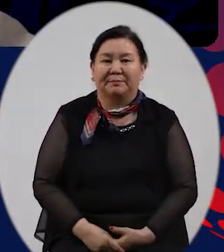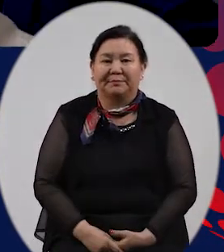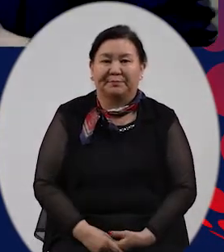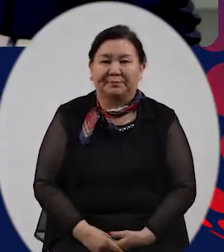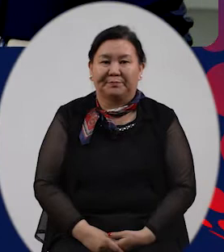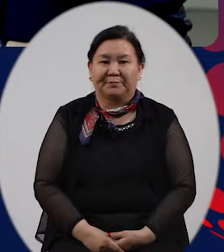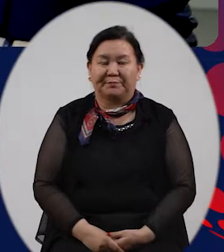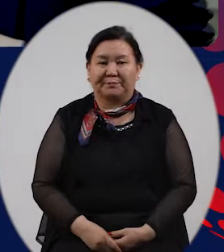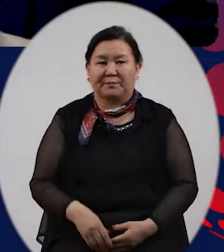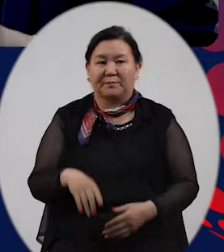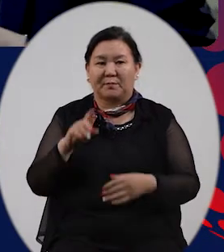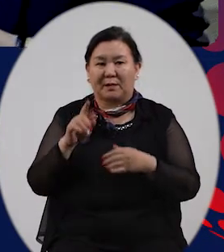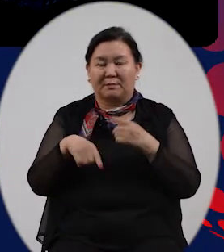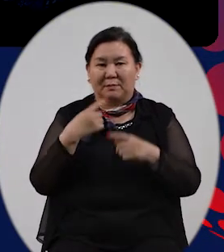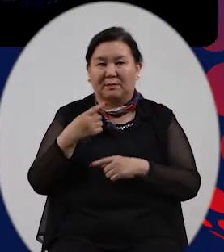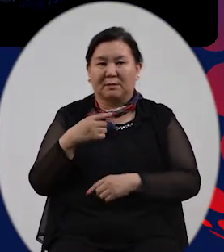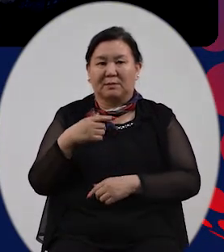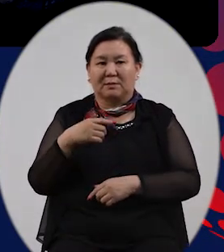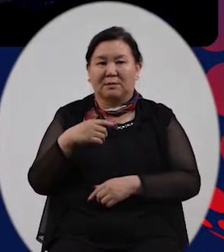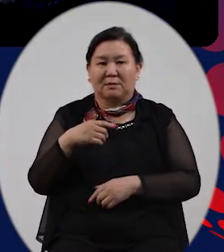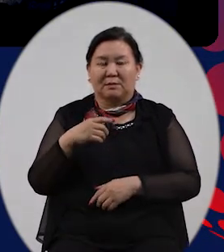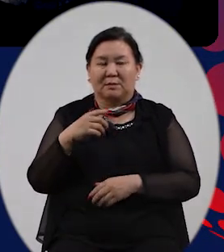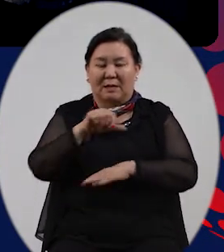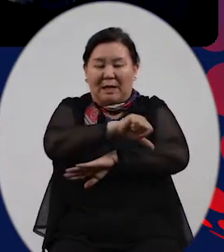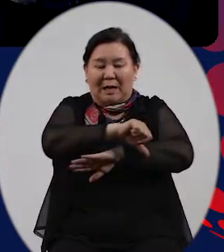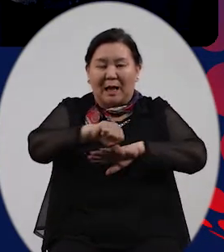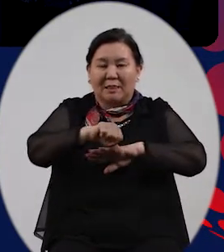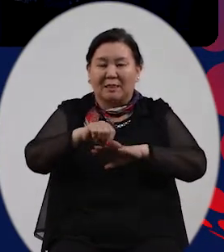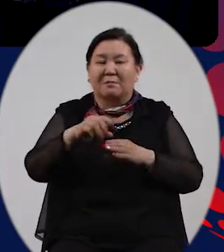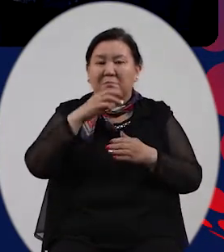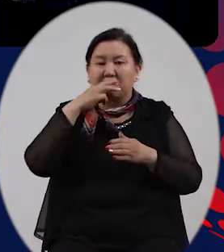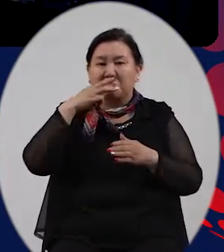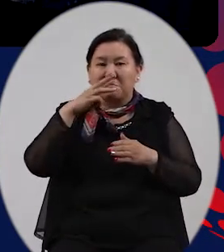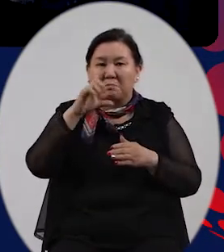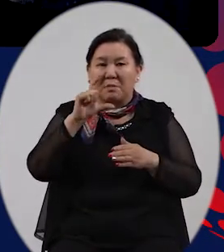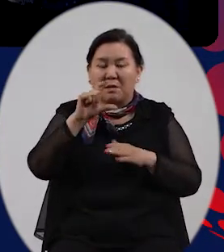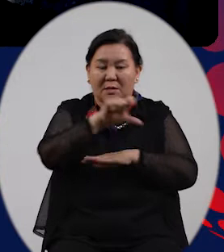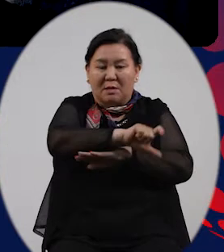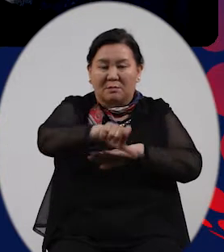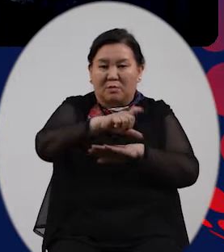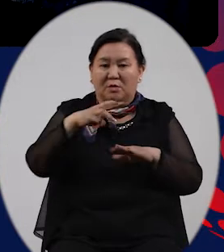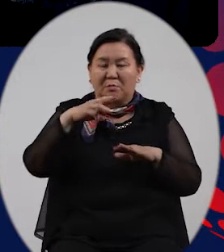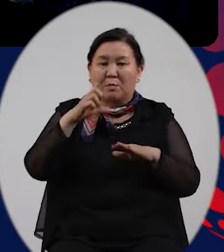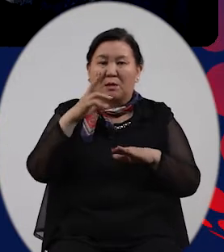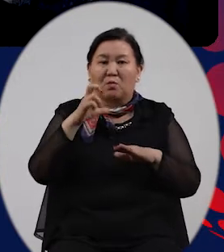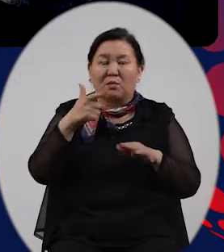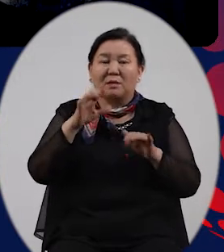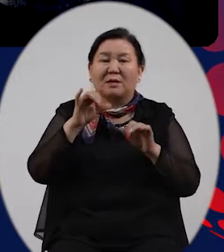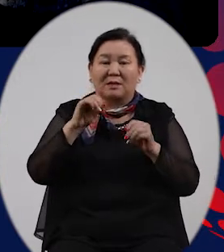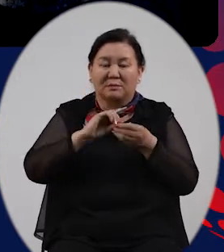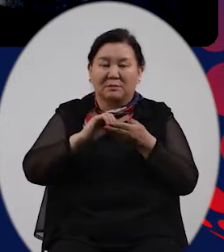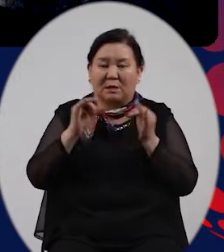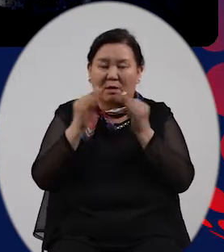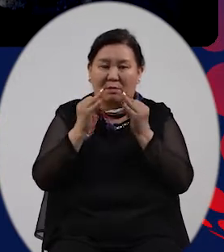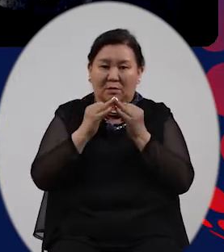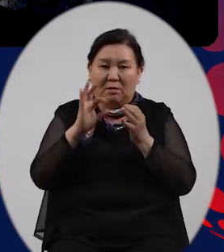ахна. За хамгийн түрүүнд хэдүүлээ гайлын экспортын мэдүүлгийг үзье. За экспортын мэдүүлгийг хэдүүлээ бол онлайнаар бол